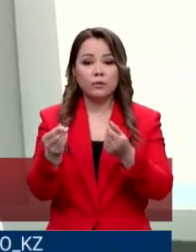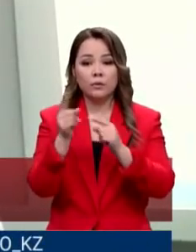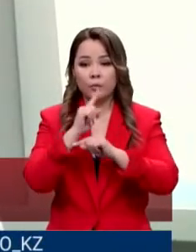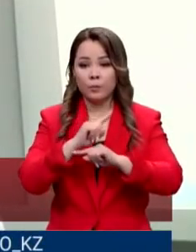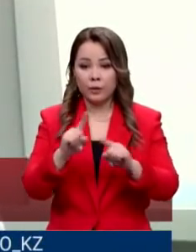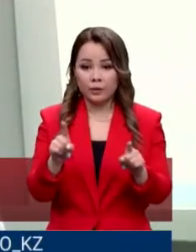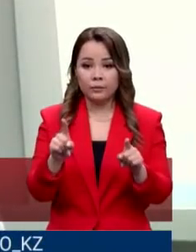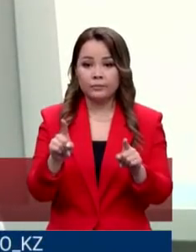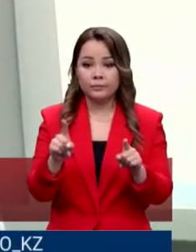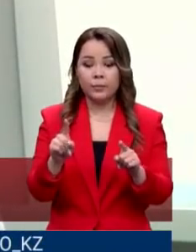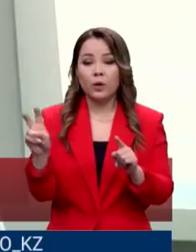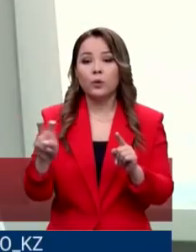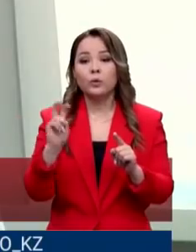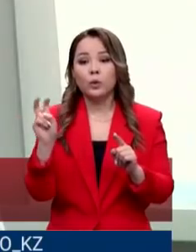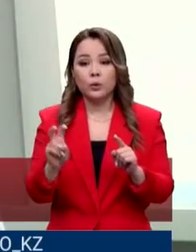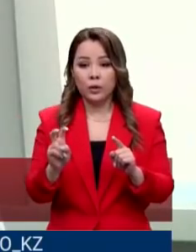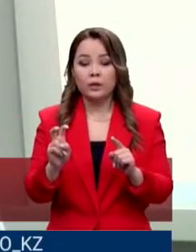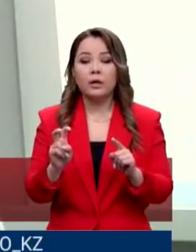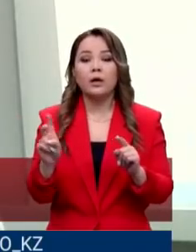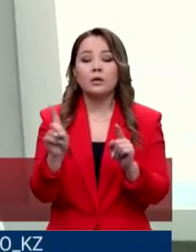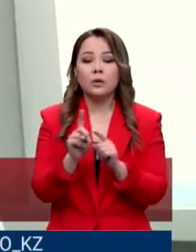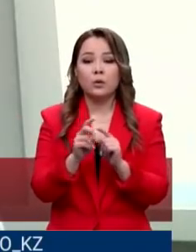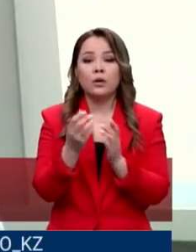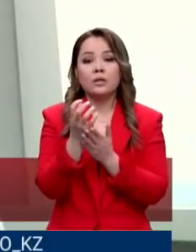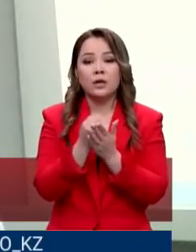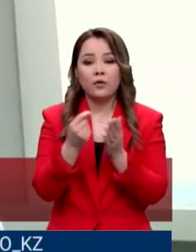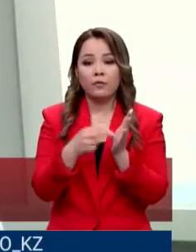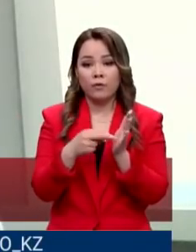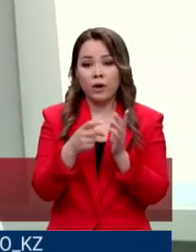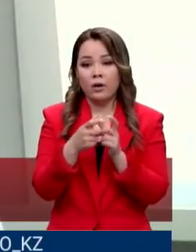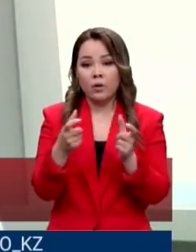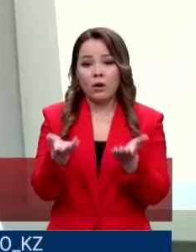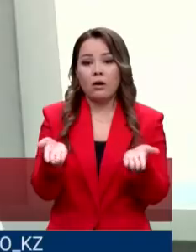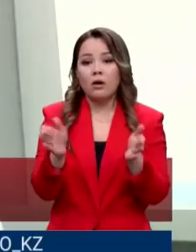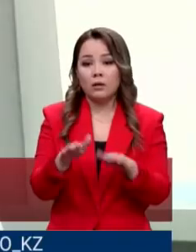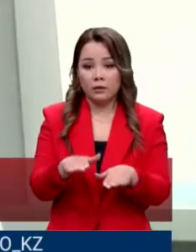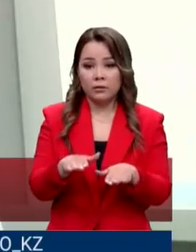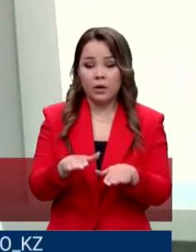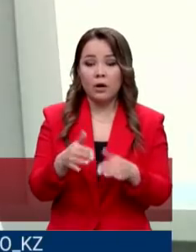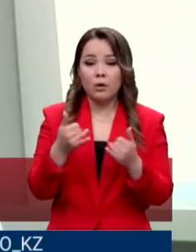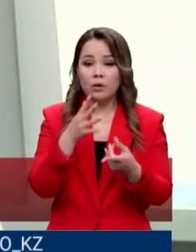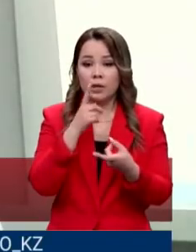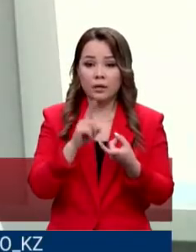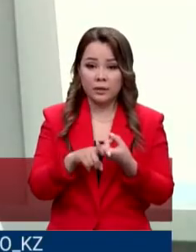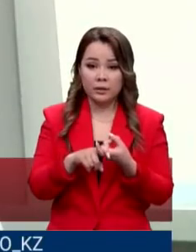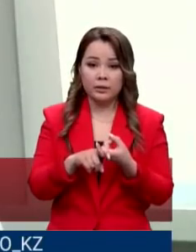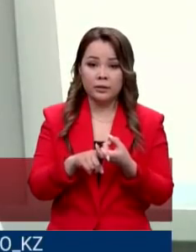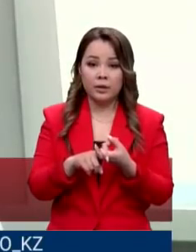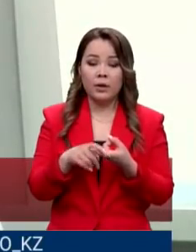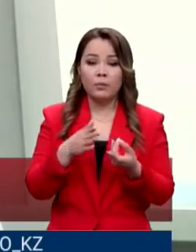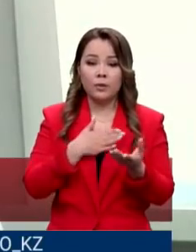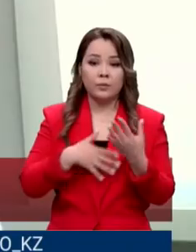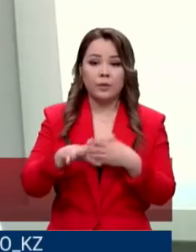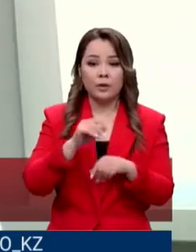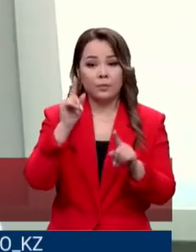сол доллар резервтік валютасы қалады қазіргі кезде. Біз